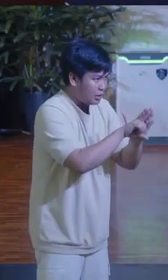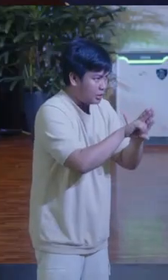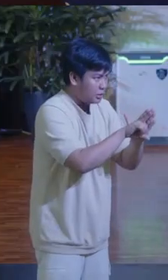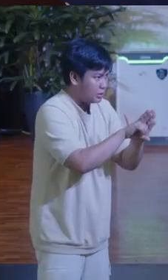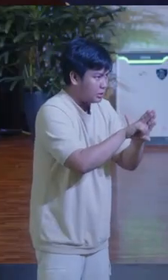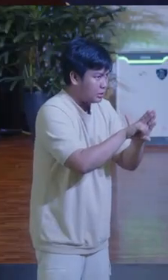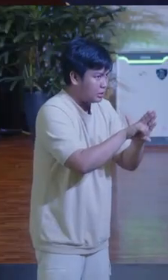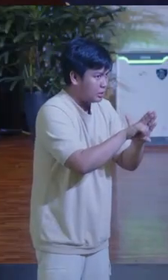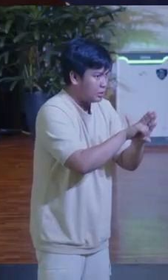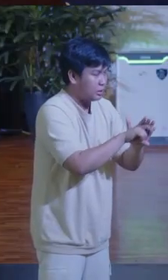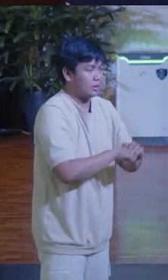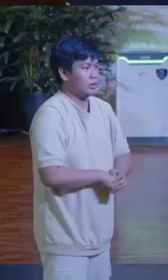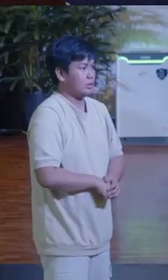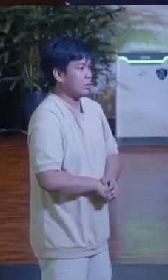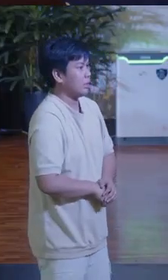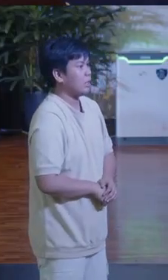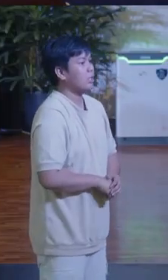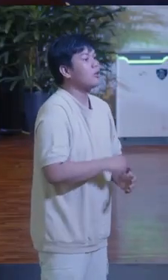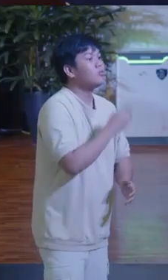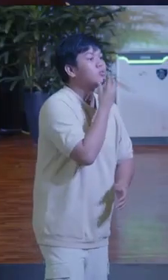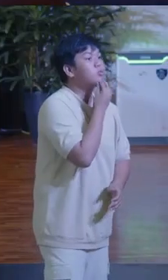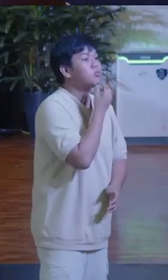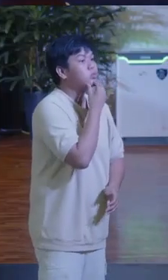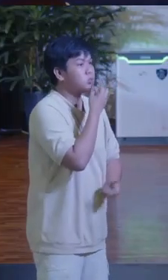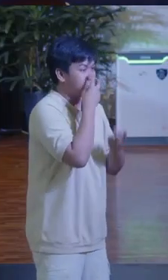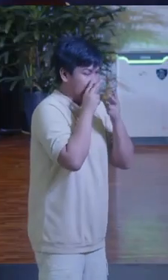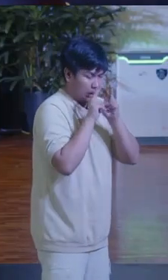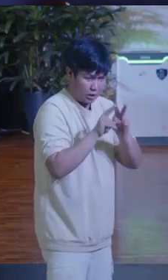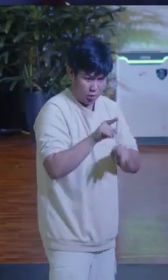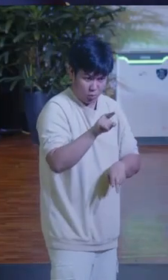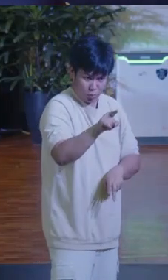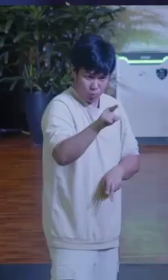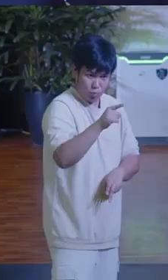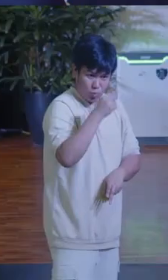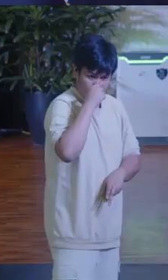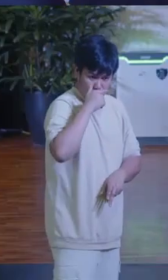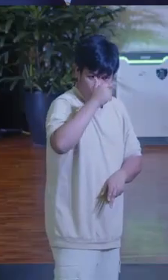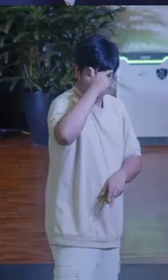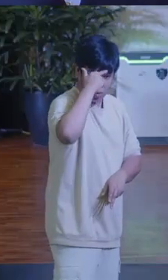Ang tingin nila sa mga hentil, mga dogs.